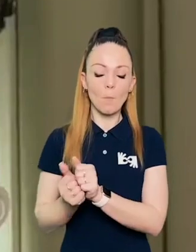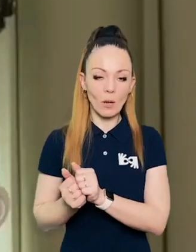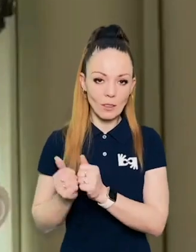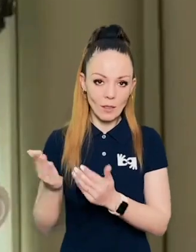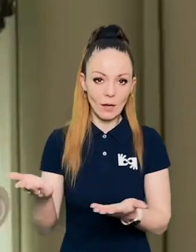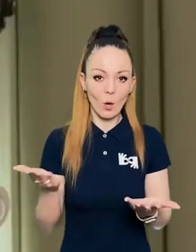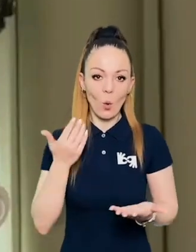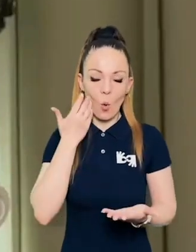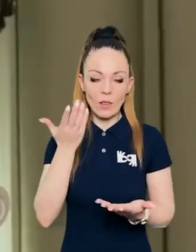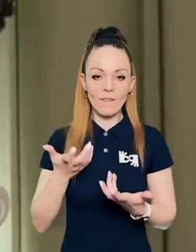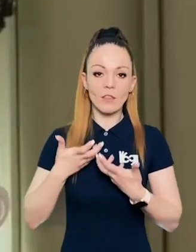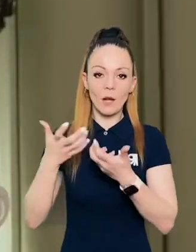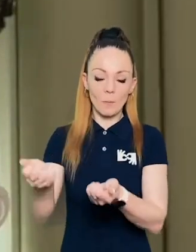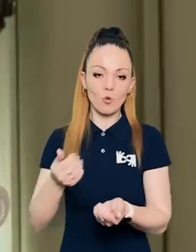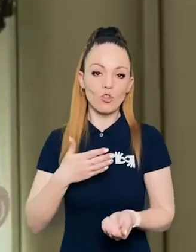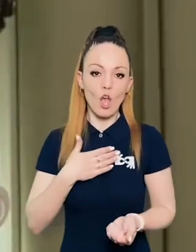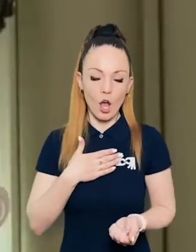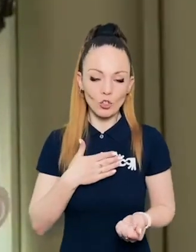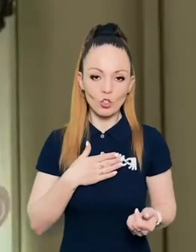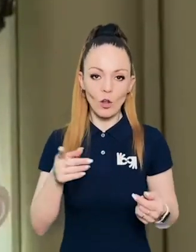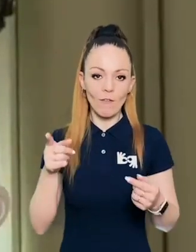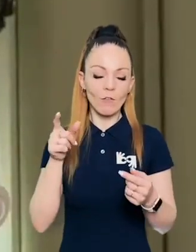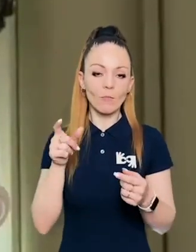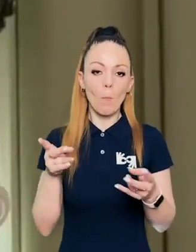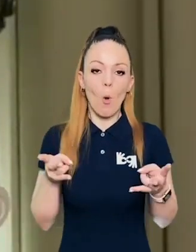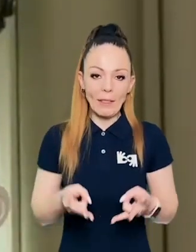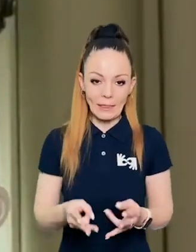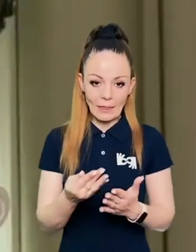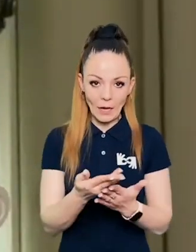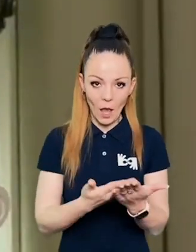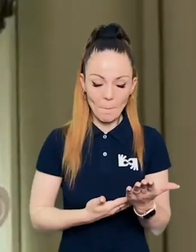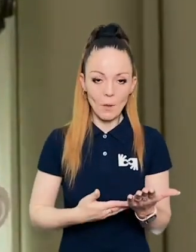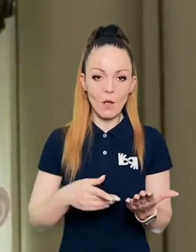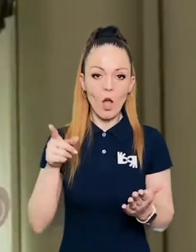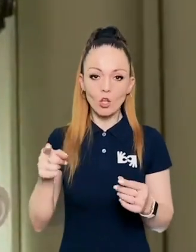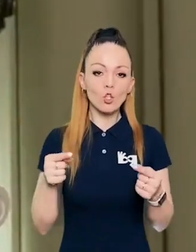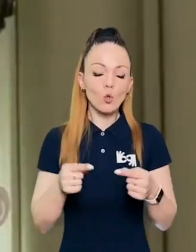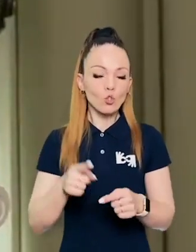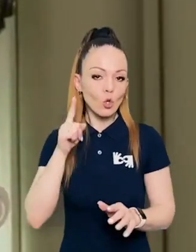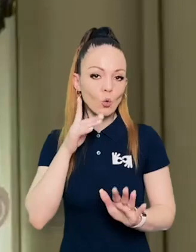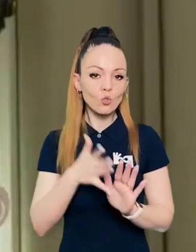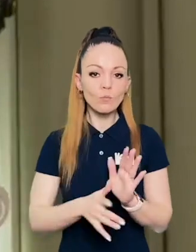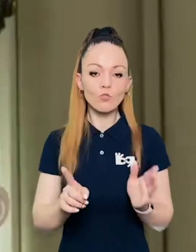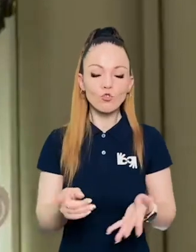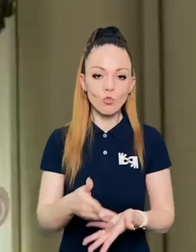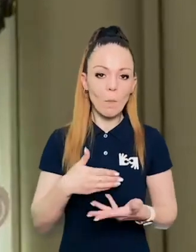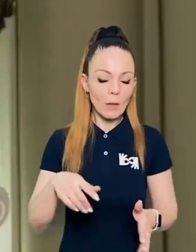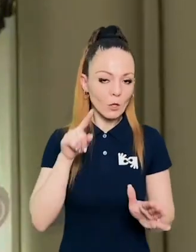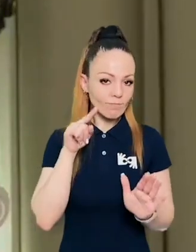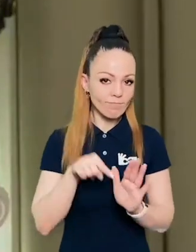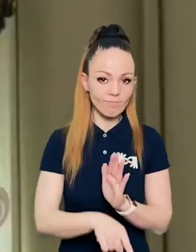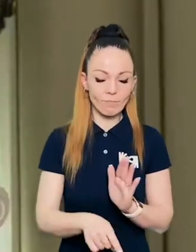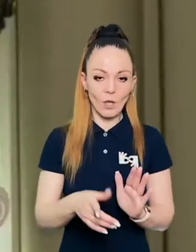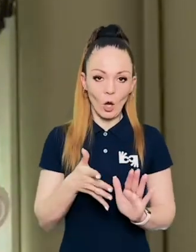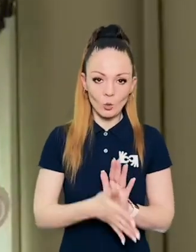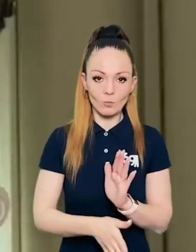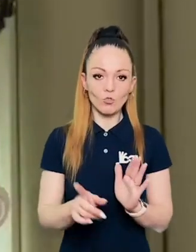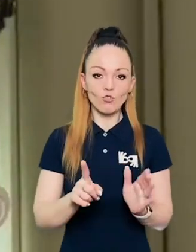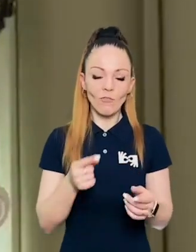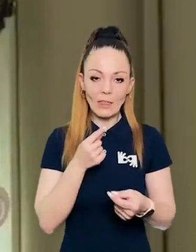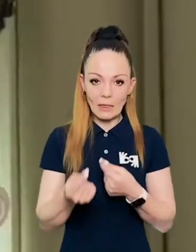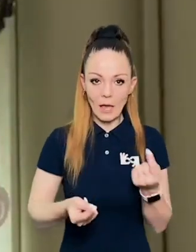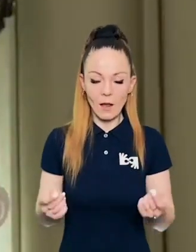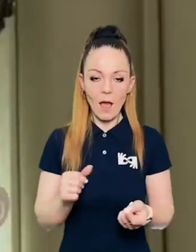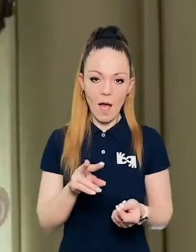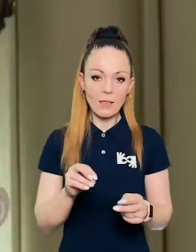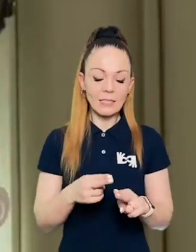наші американські партнери, коли отримують від нас наші потреби, точно розуміють, що ми розуміємось в цьому